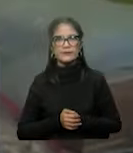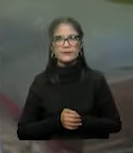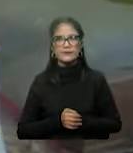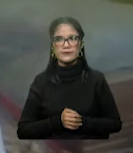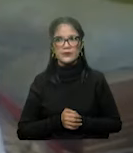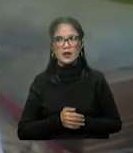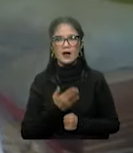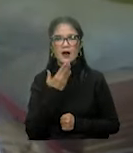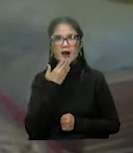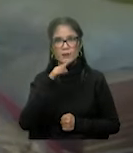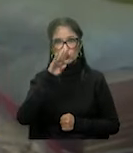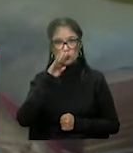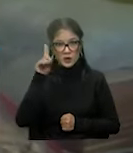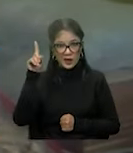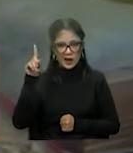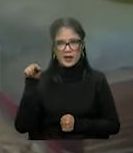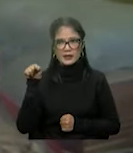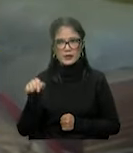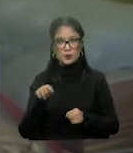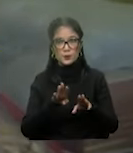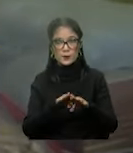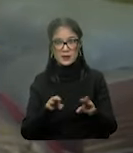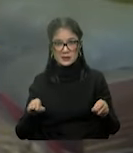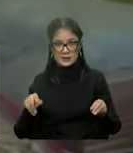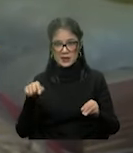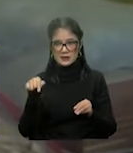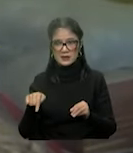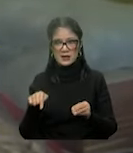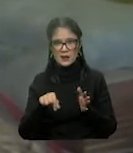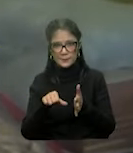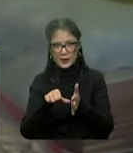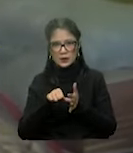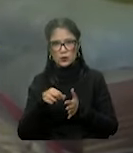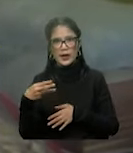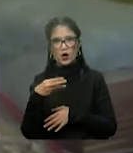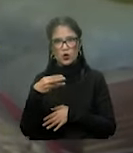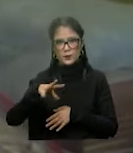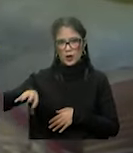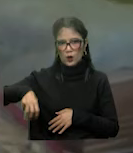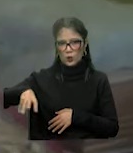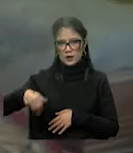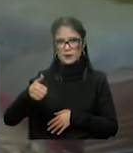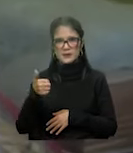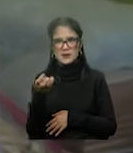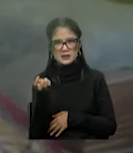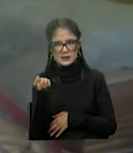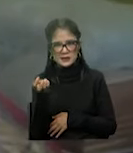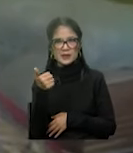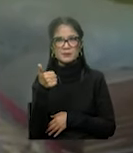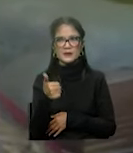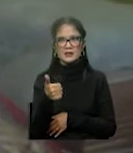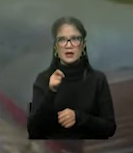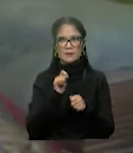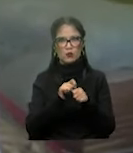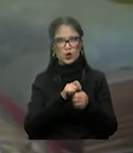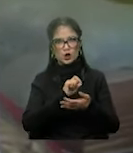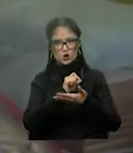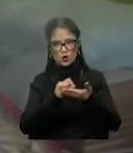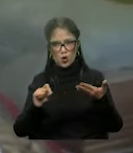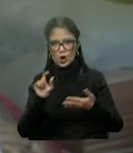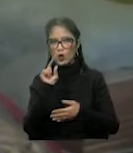Alhamdulillah sesudah ada pekerjaan ini membantu buat ekonomi keluarga sedikit-sedikit buat sekolah, buat